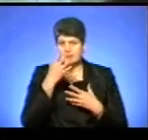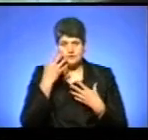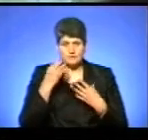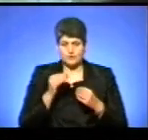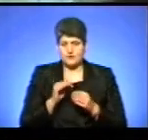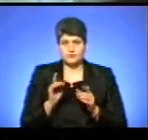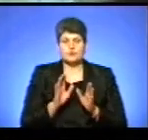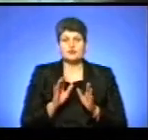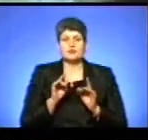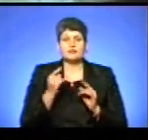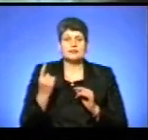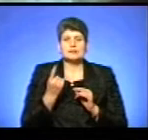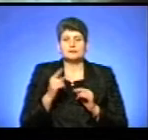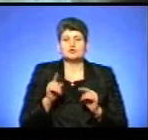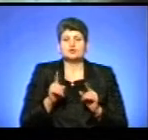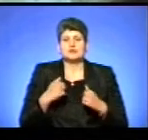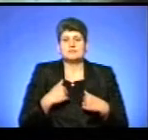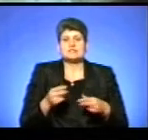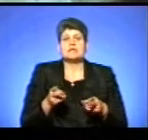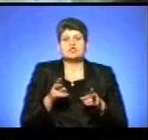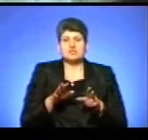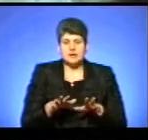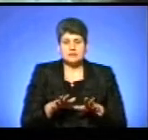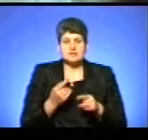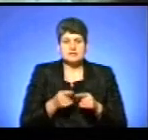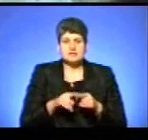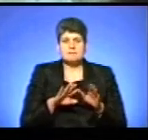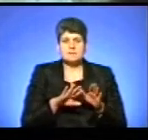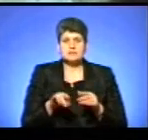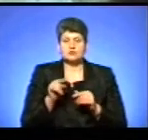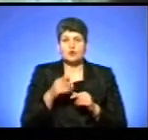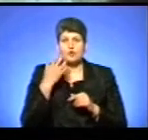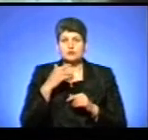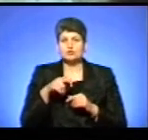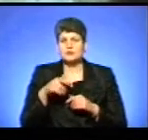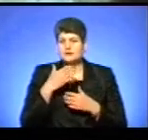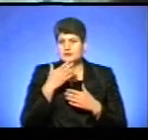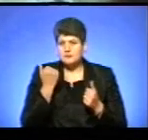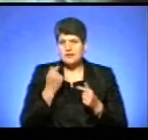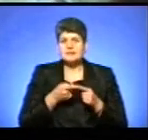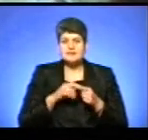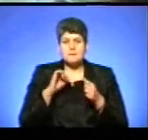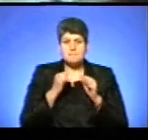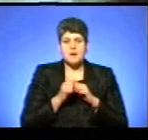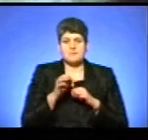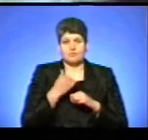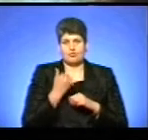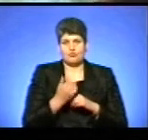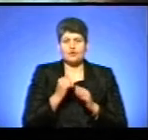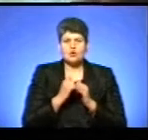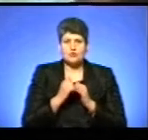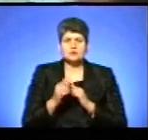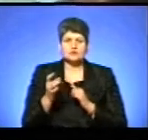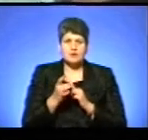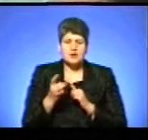що єдине, що нам залишається після того, коли людини немає, це пам'ять про нього. І кожен раз, от